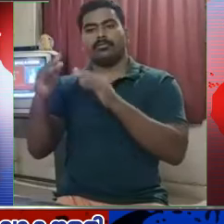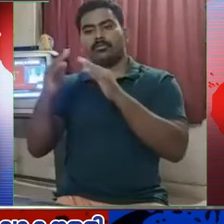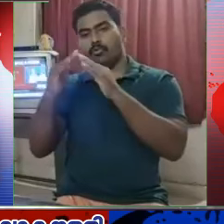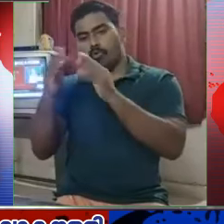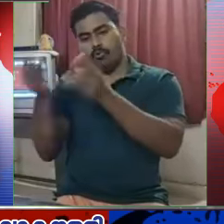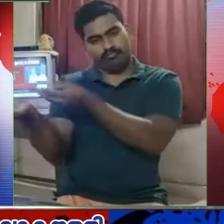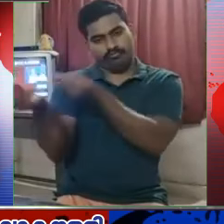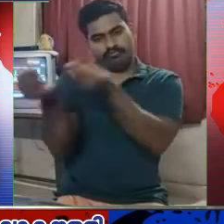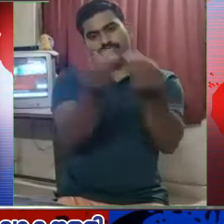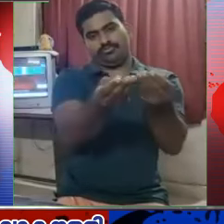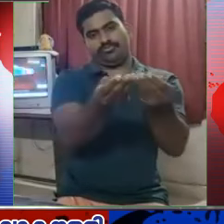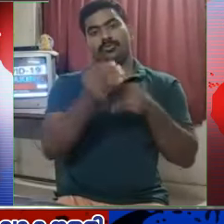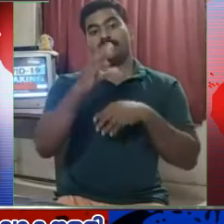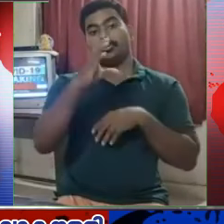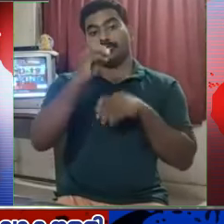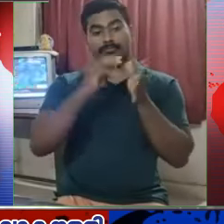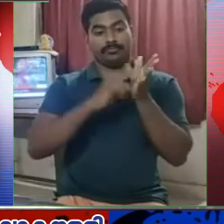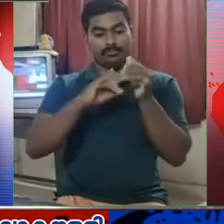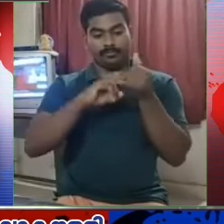സംസ്ഥാനത്തുള്ള